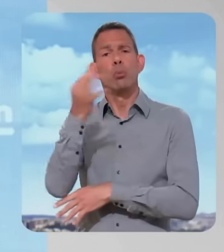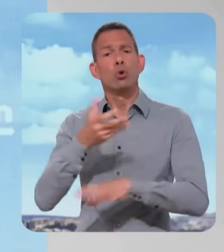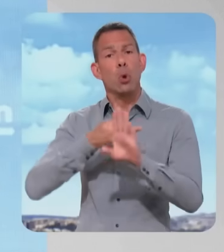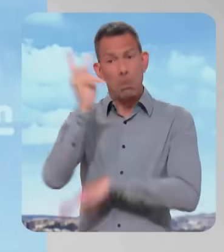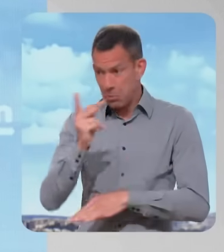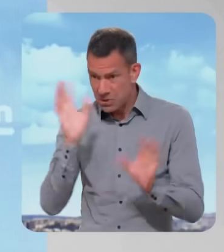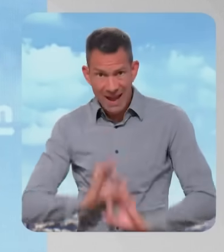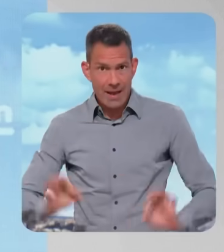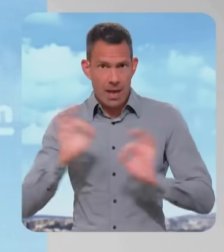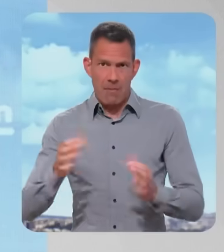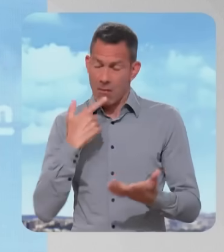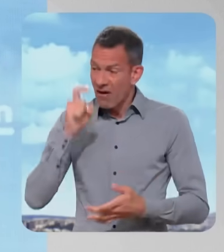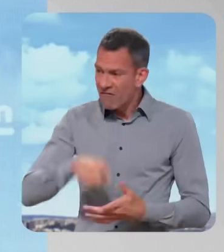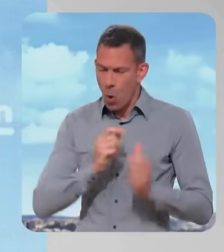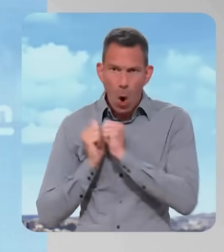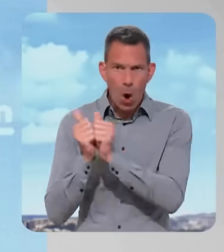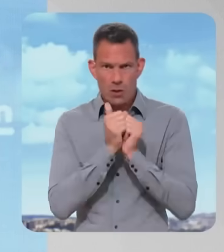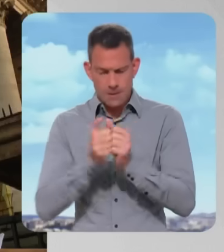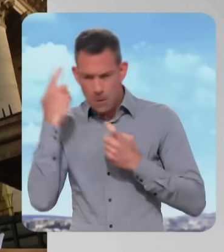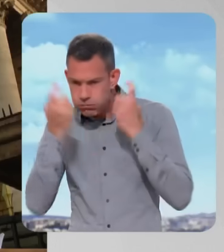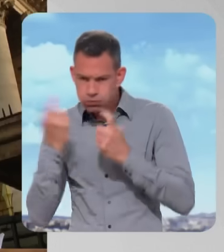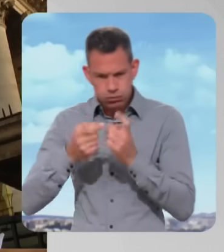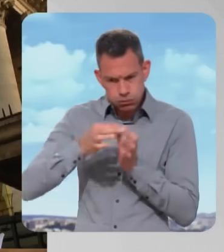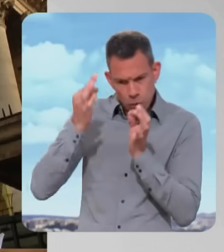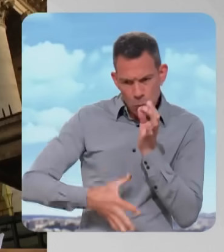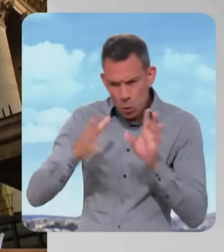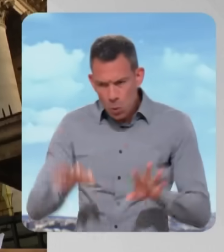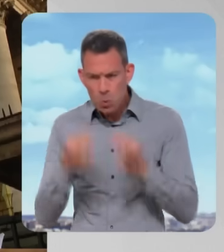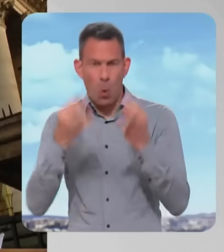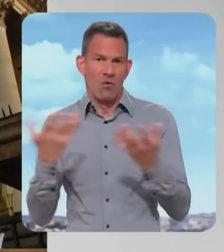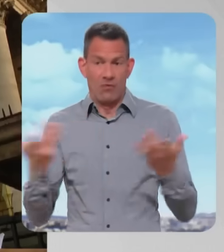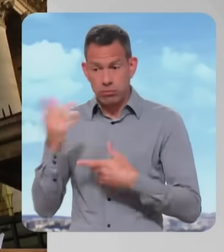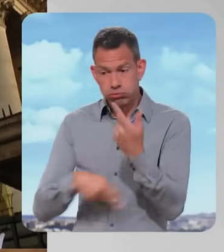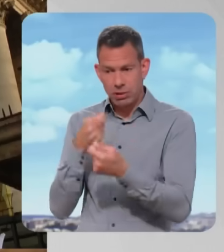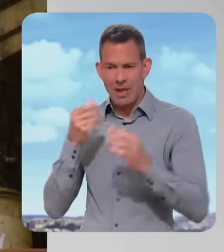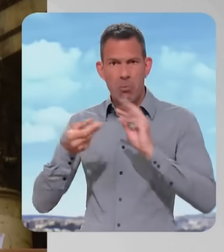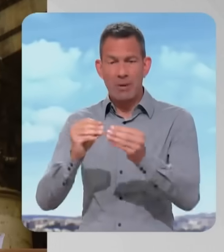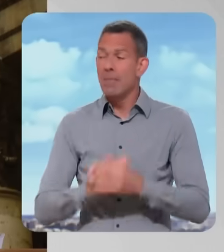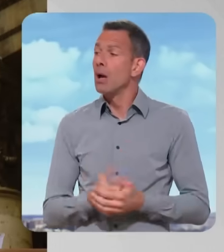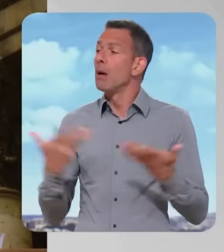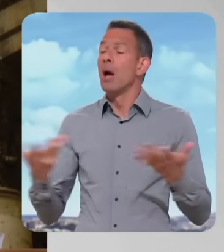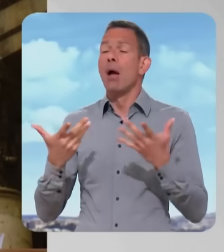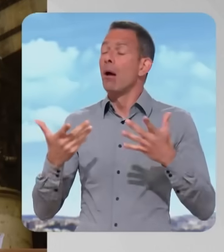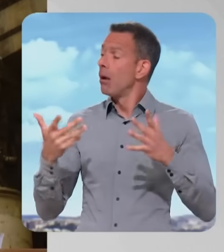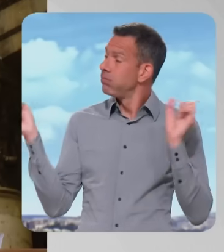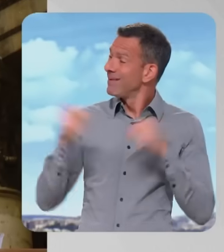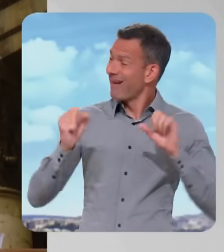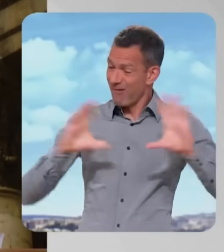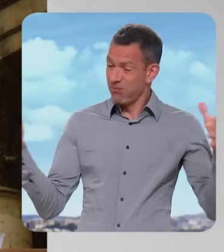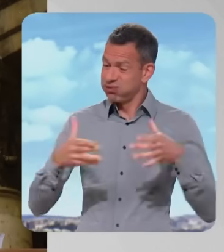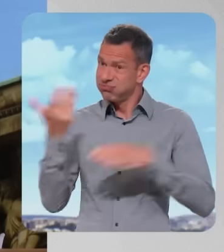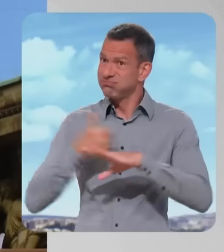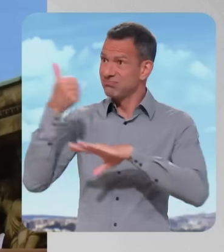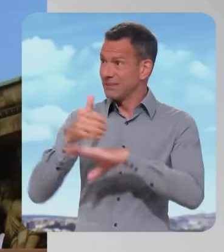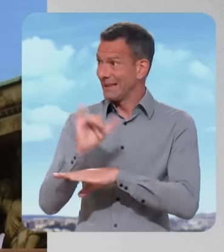ensemble à trouver des solutions pour nos problèmes qui ont été exprimé pendant cette campagne qui pour diriger cette coalition dès hier soir